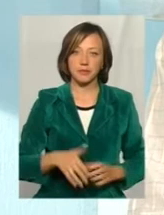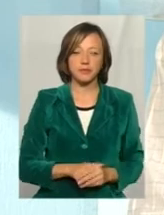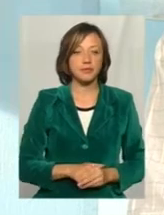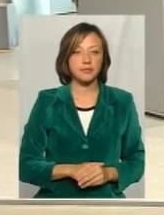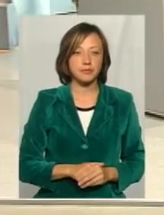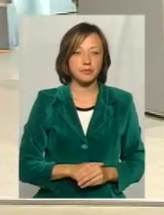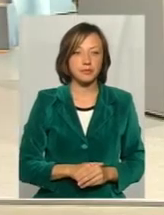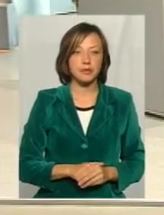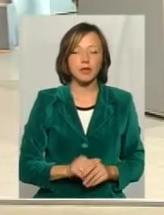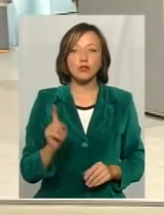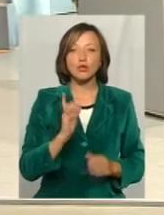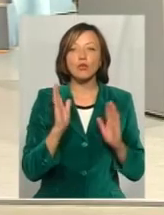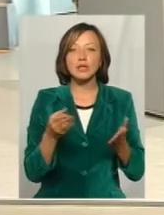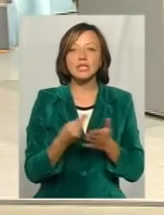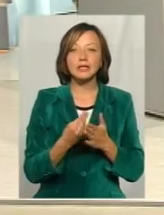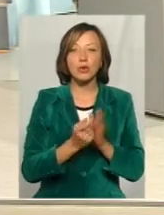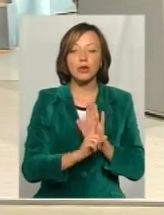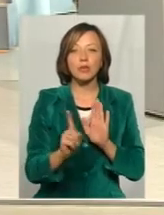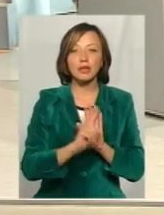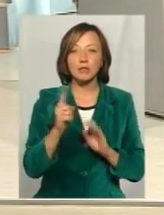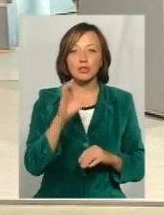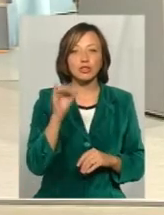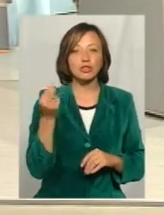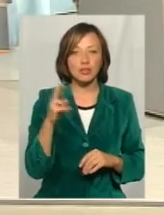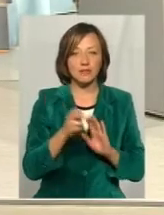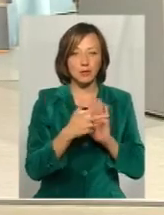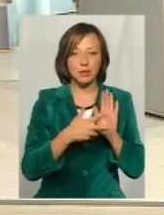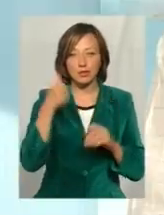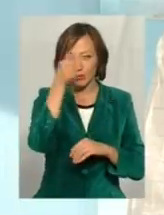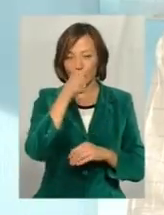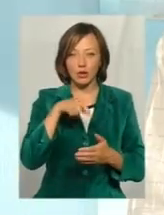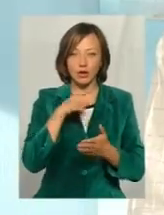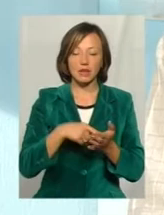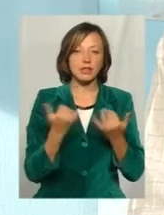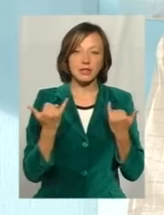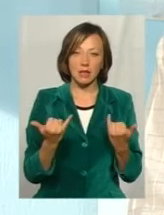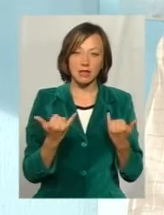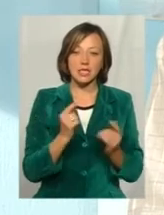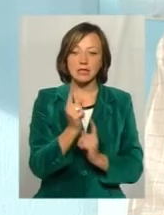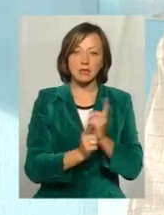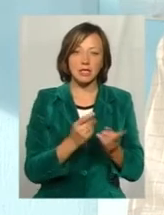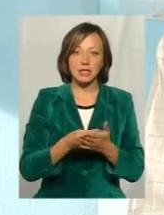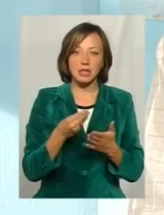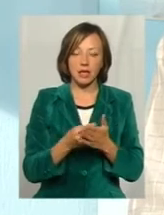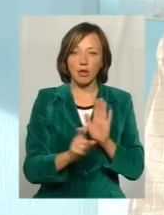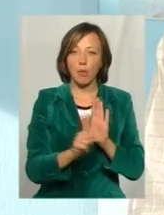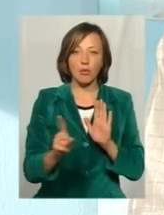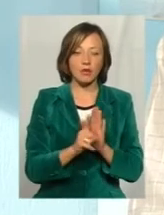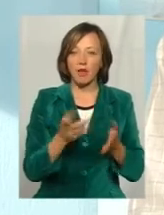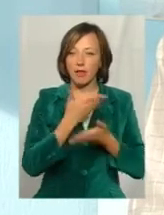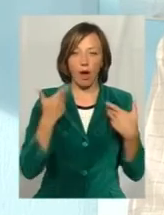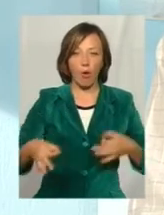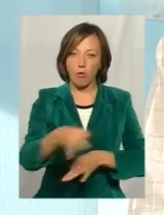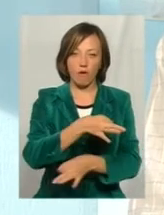бути. Ну і що буде з ціною на проїзд 1 січня 2018 року? Наразі зміна ціни на проїзд не